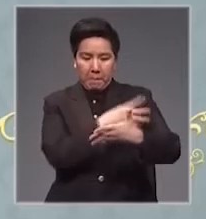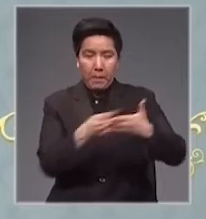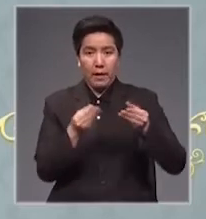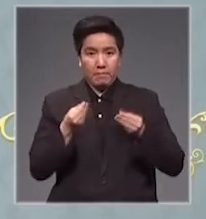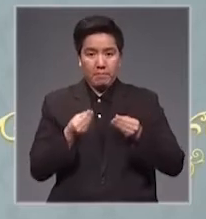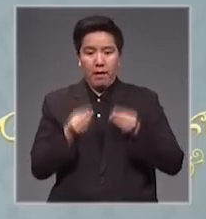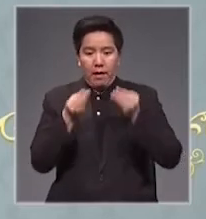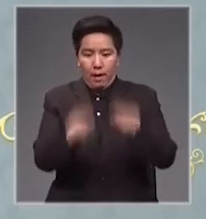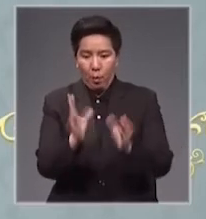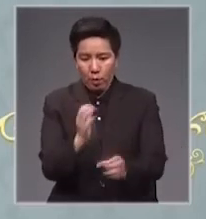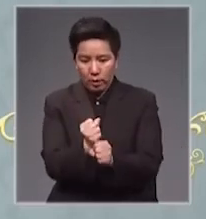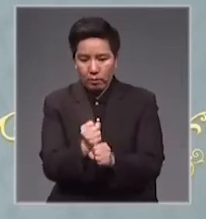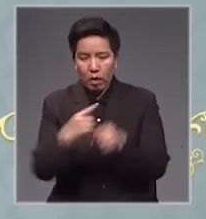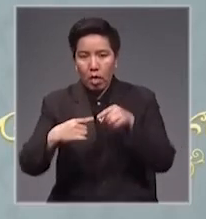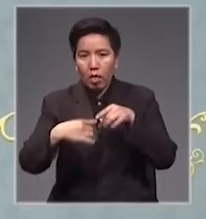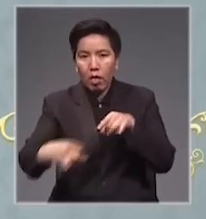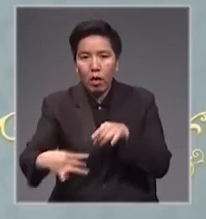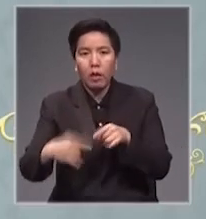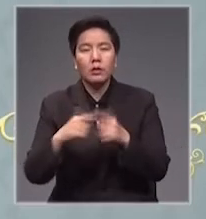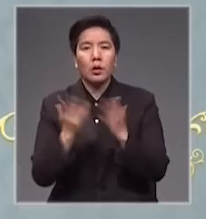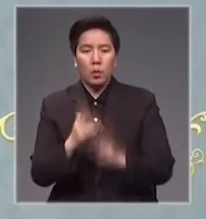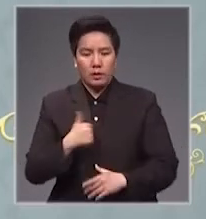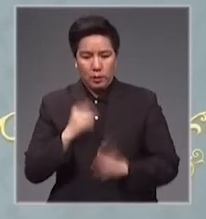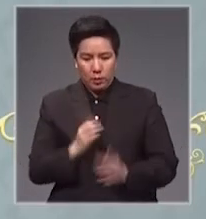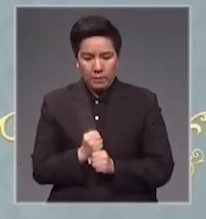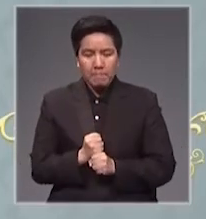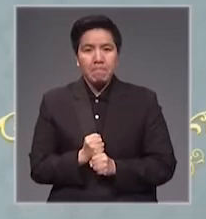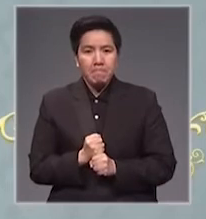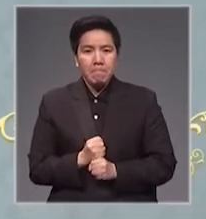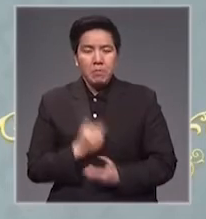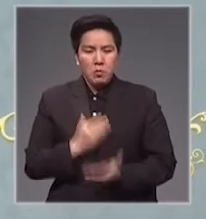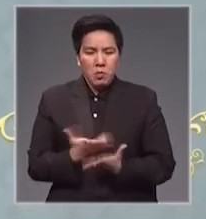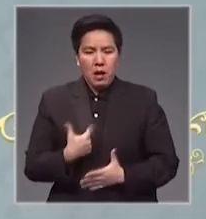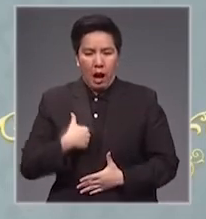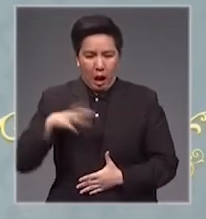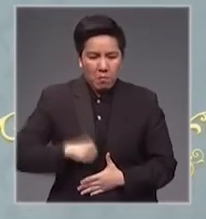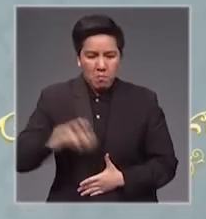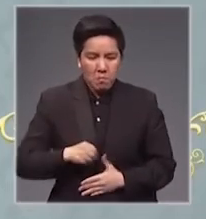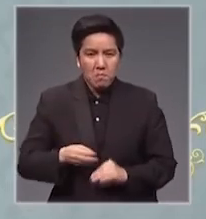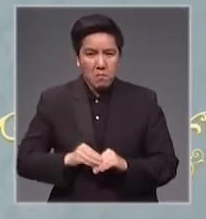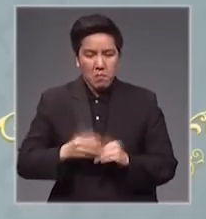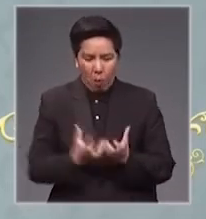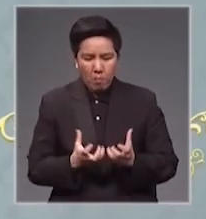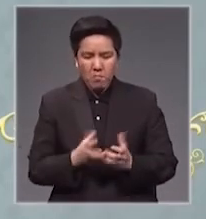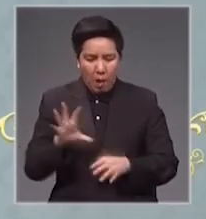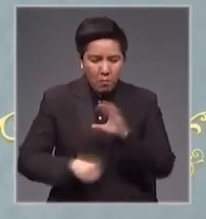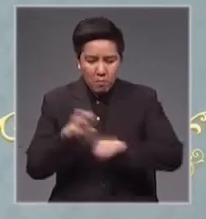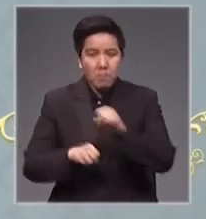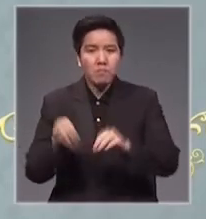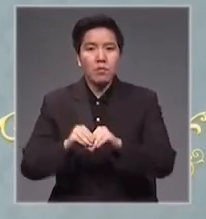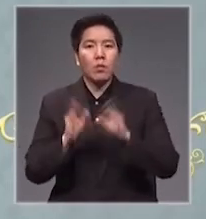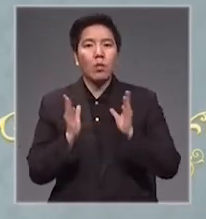ประชาชนขาดความยับยั้งชั่งใจของเจ้าหน้าที่ความไม่พอเพียงไม่พอใจในสิ่งที่ตนมีอยู่ทั้งเจ้าหน้าที่และประชาช